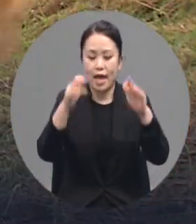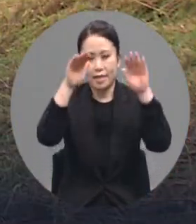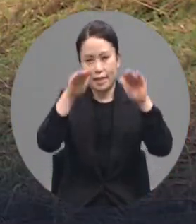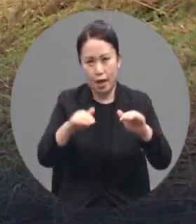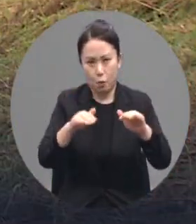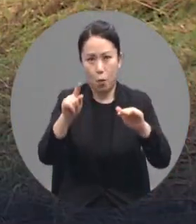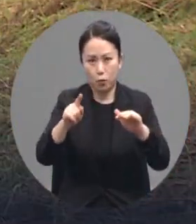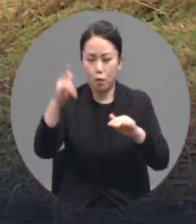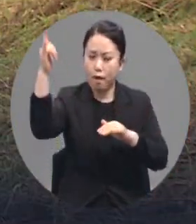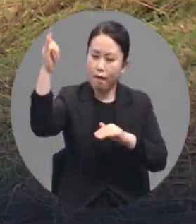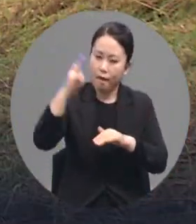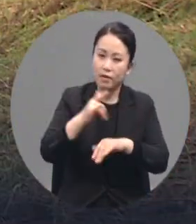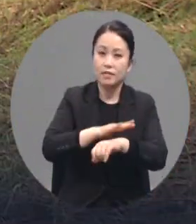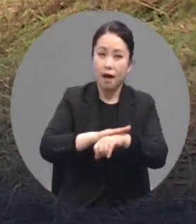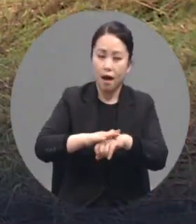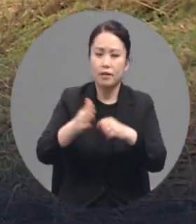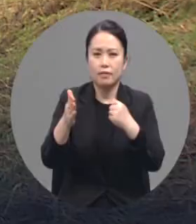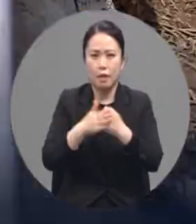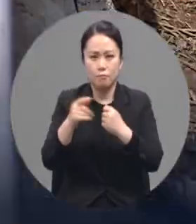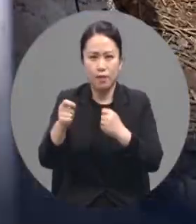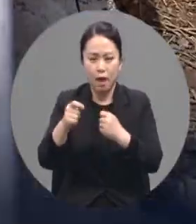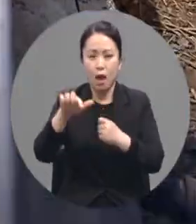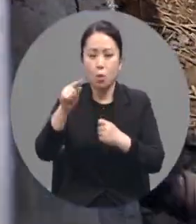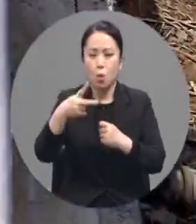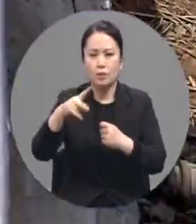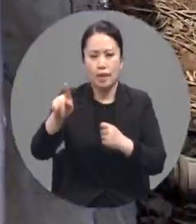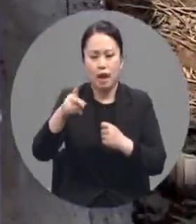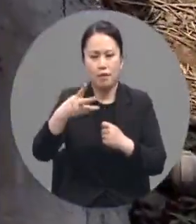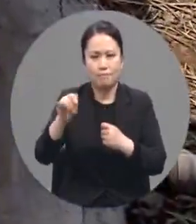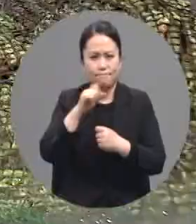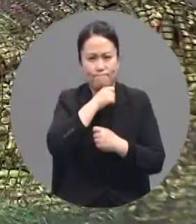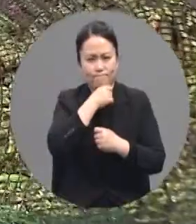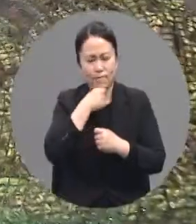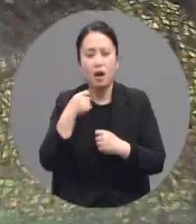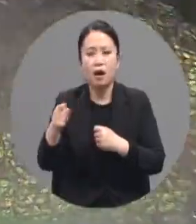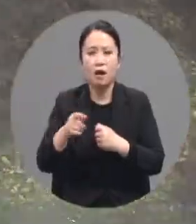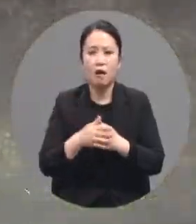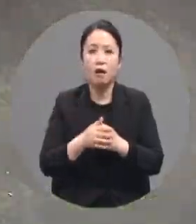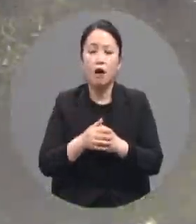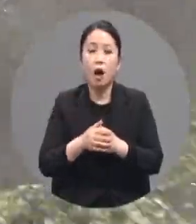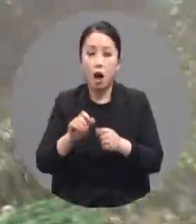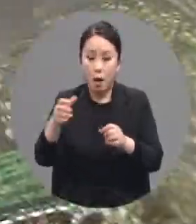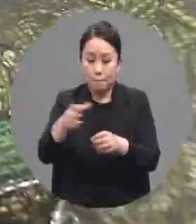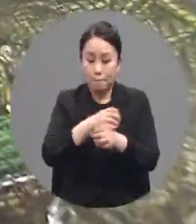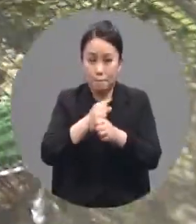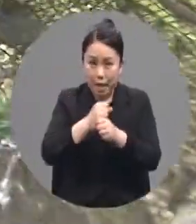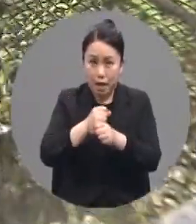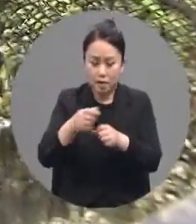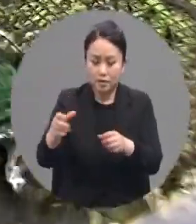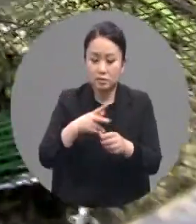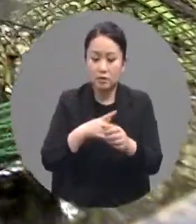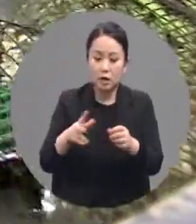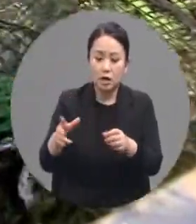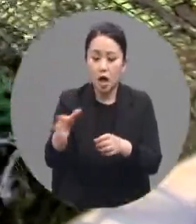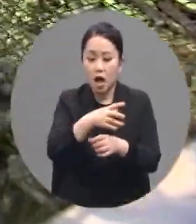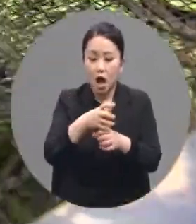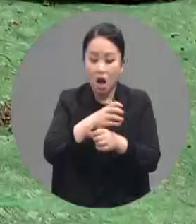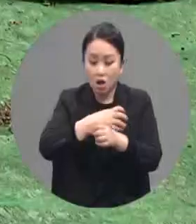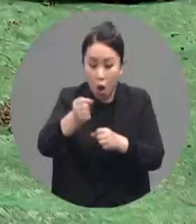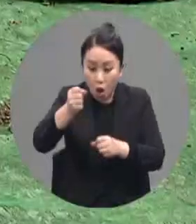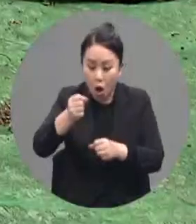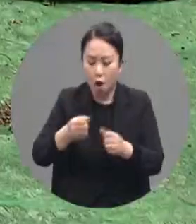양지고 하니까 이 고사리가 쫄깃쫄깃한 그런 게. 고사리는 꺾자마자 바로 삶아서 말려야 상품성이